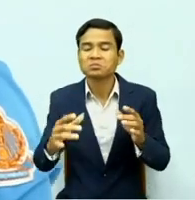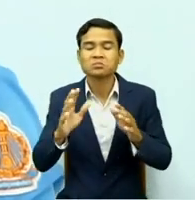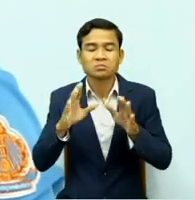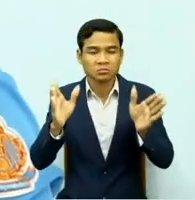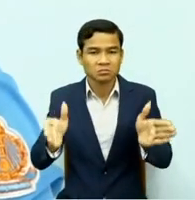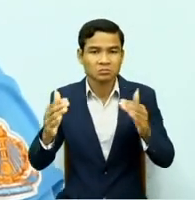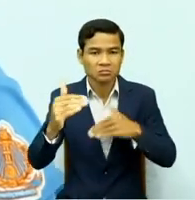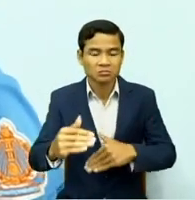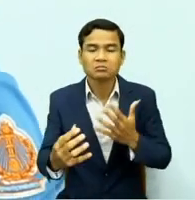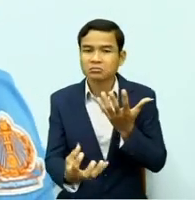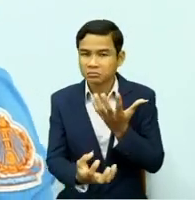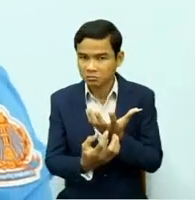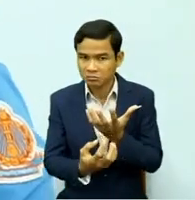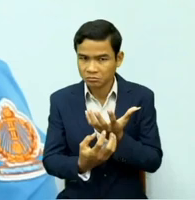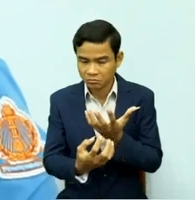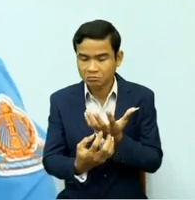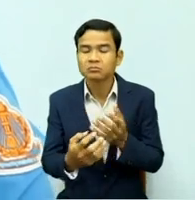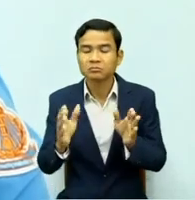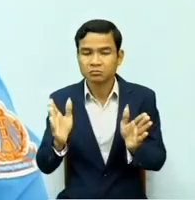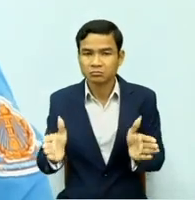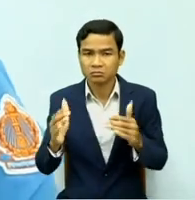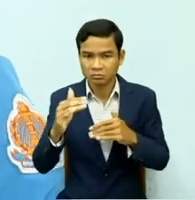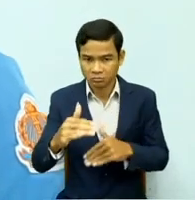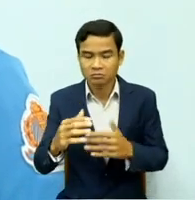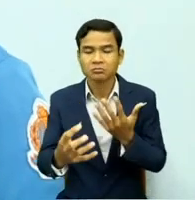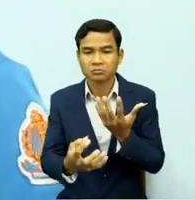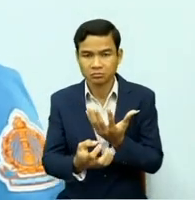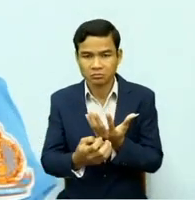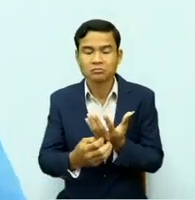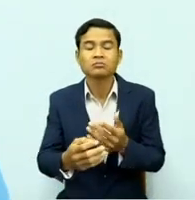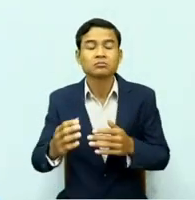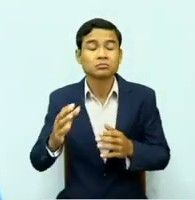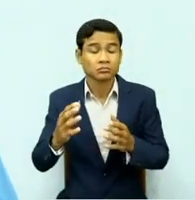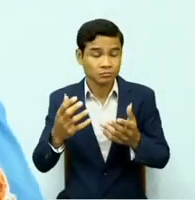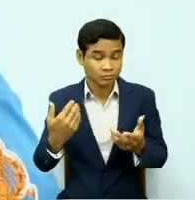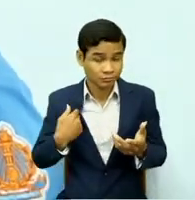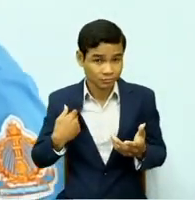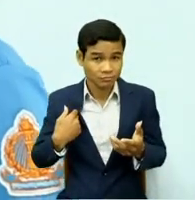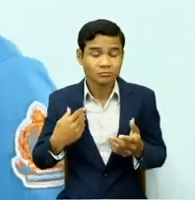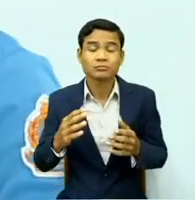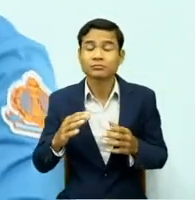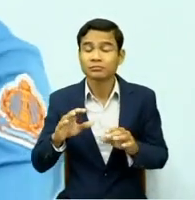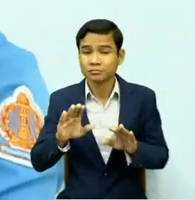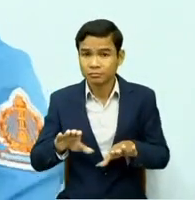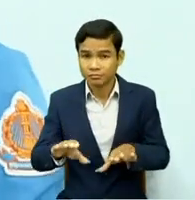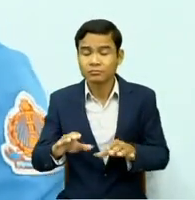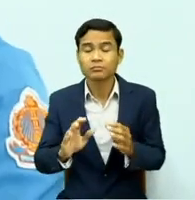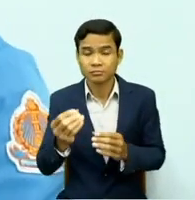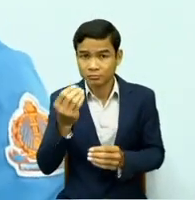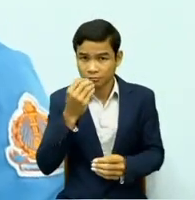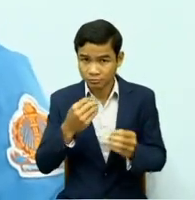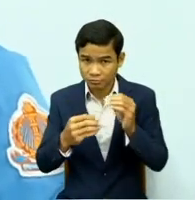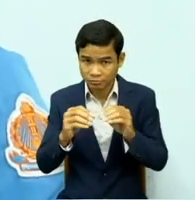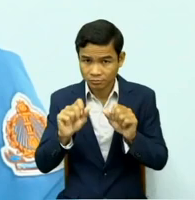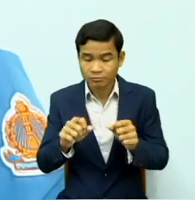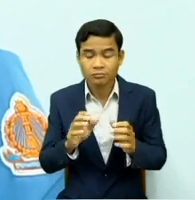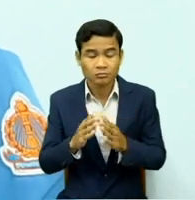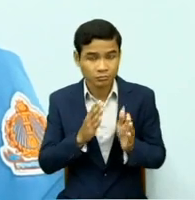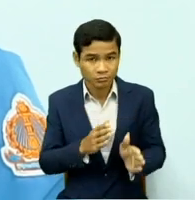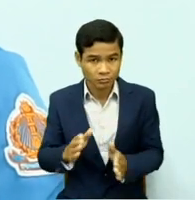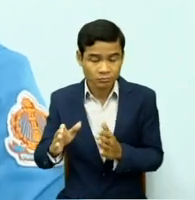បាន ទេ ណា ចា សត្វ តា ជា សម្ភារៈ យើង ប្រើប្រាស់ នៅ កន្លែង ញ៉ាំ បាយ អញ្ចឹង កូន មើល រូប នឹង មាន លំដាប់ លំដោយ មាន របៀប ណា